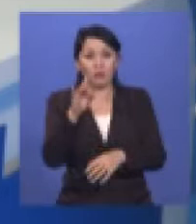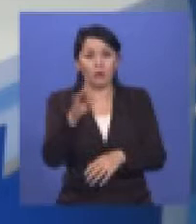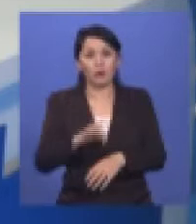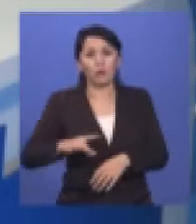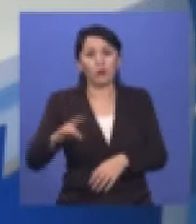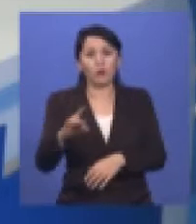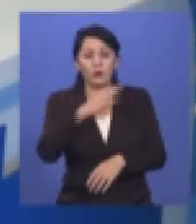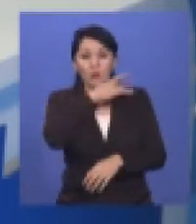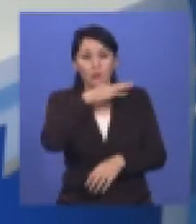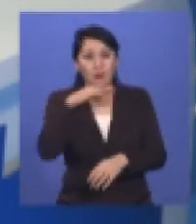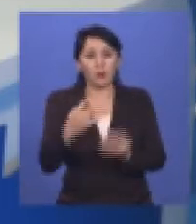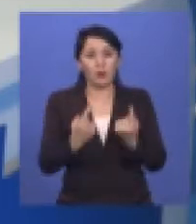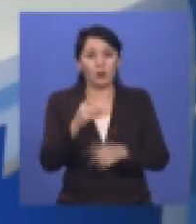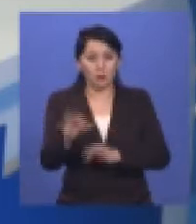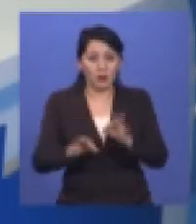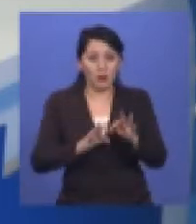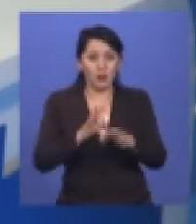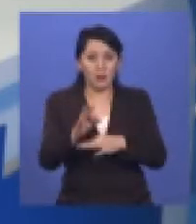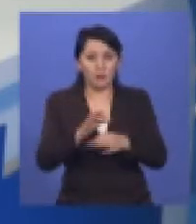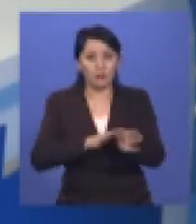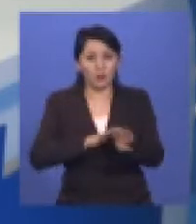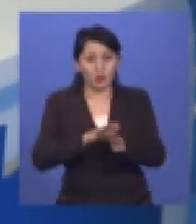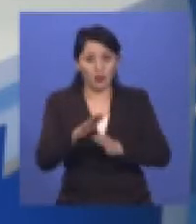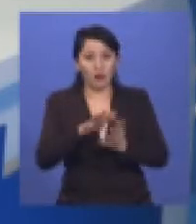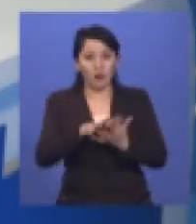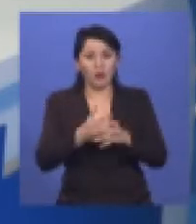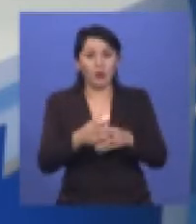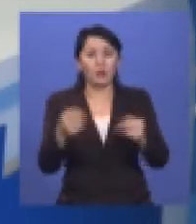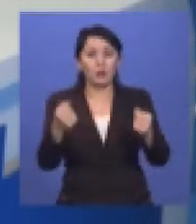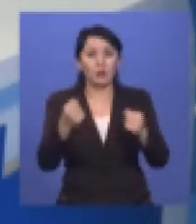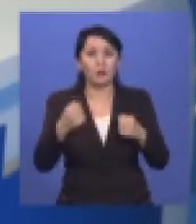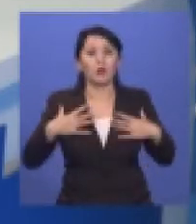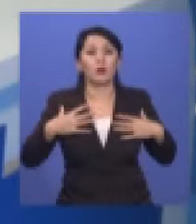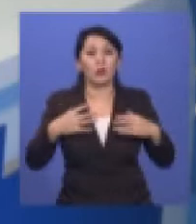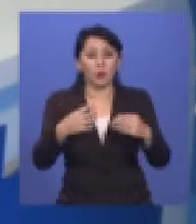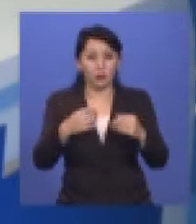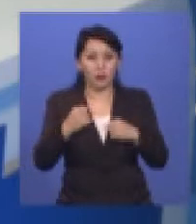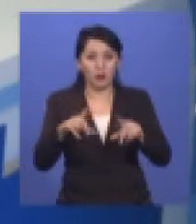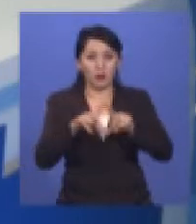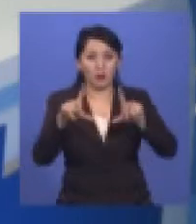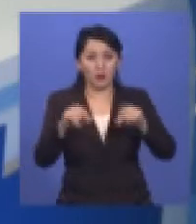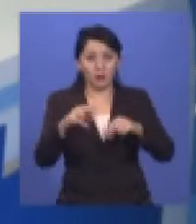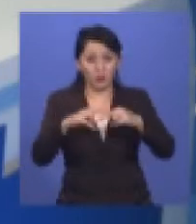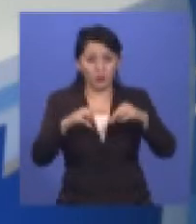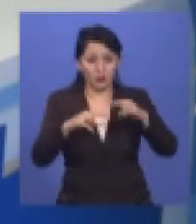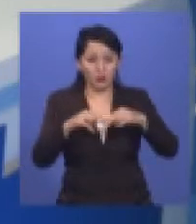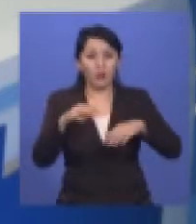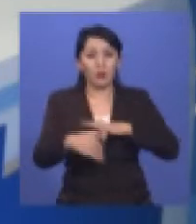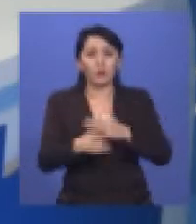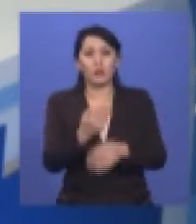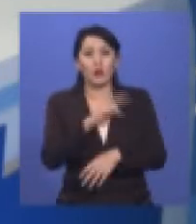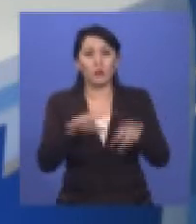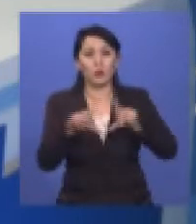бит мүсіреп ауданда бірнеше ірі жоба іске асырылып жатыр. Ауыл шаруашылығы, спорт, денсаулық сақтау нысандары бой